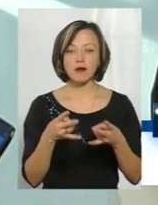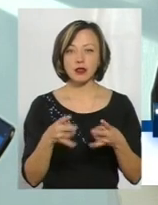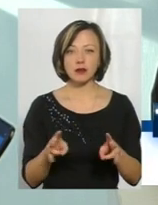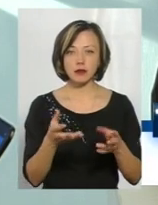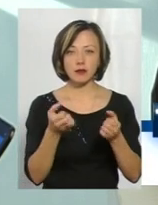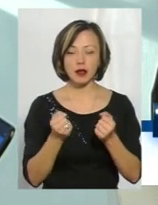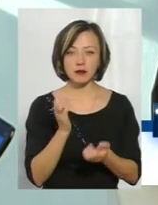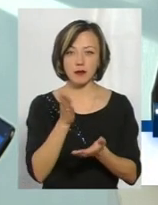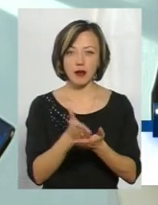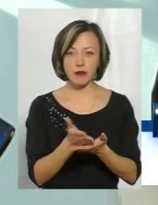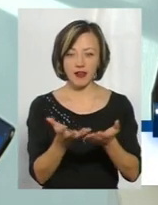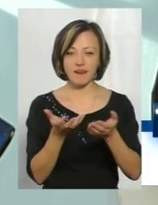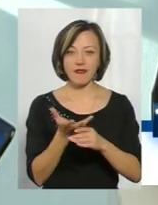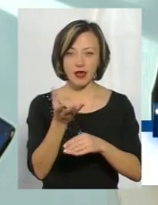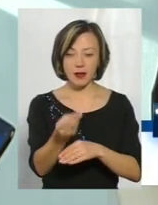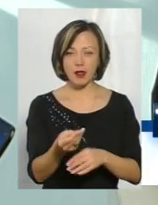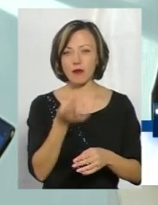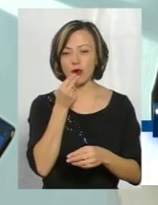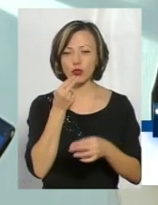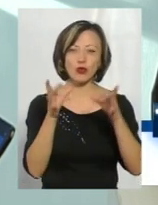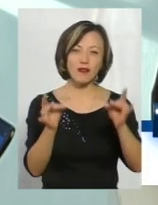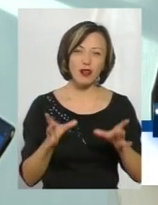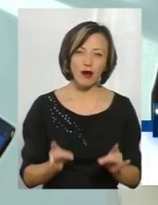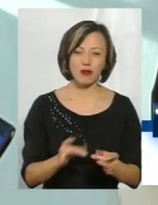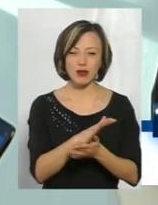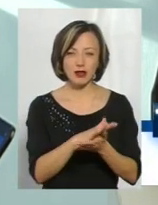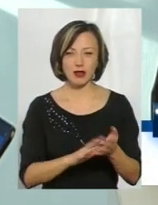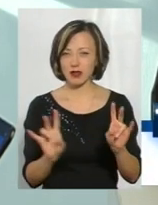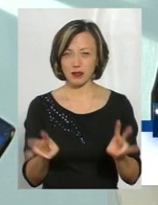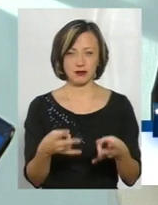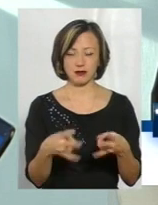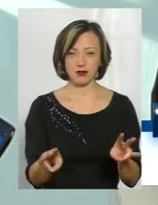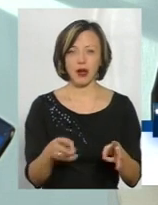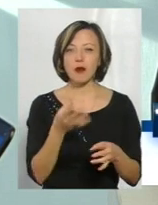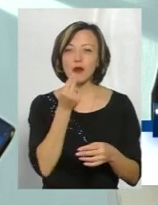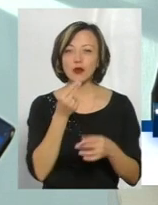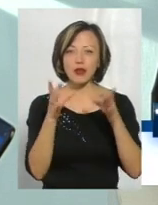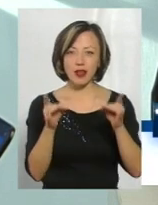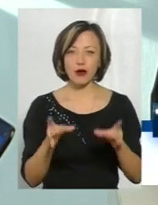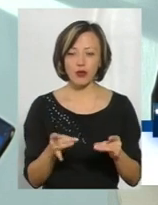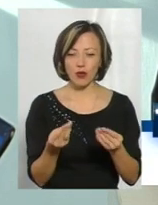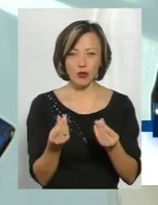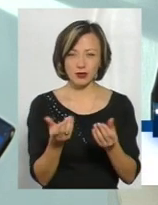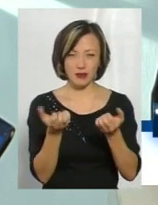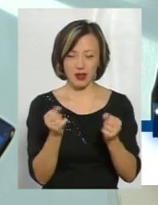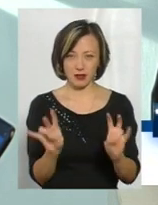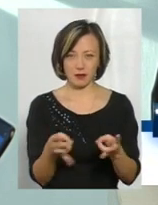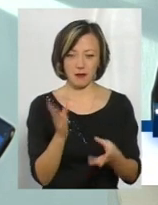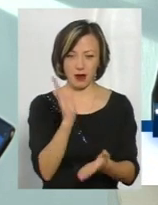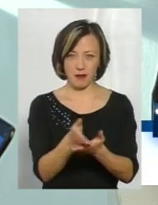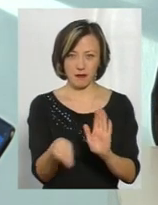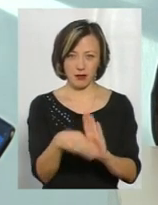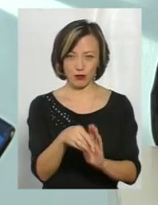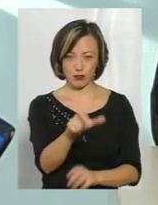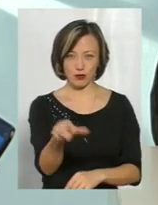від кандидатів, тому що там різні продуктові набори і так далі, ну, від продуктових наборів до коштів. Це такі майже прямий підкуп виборців.